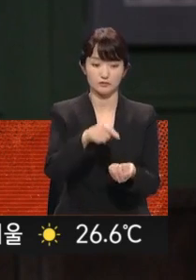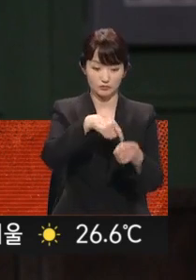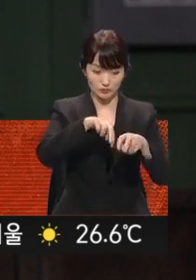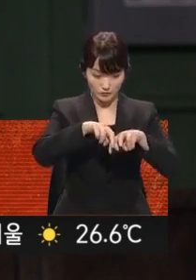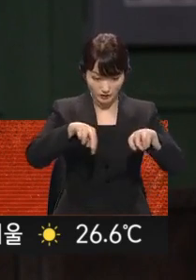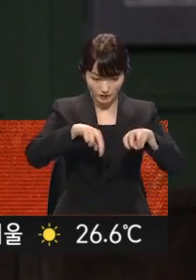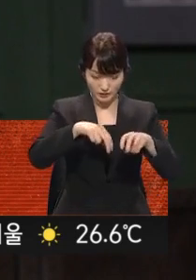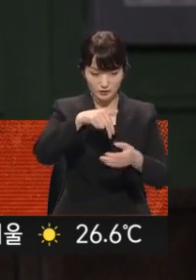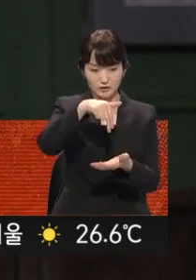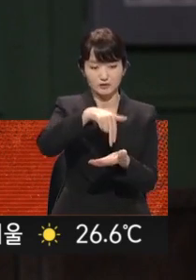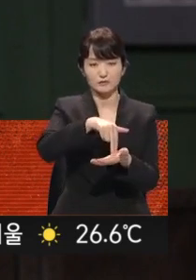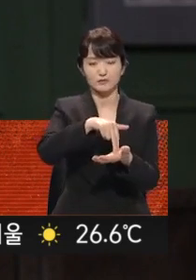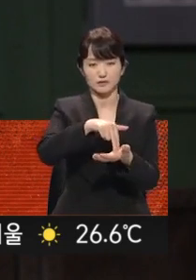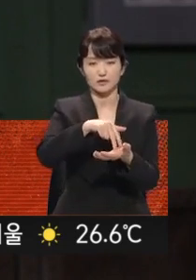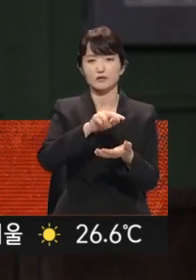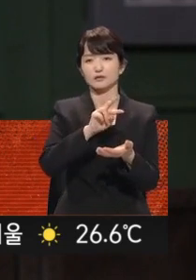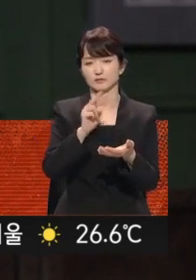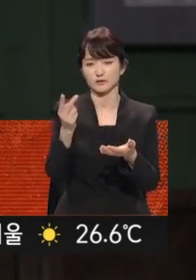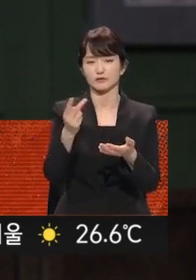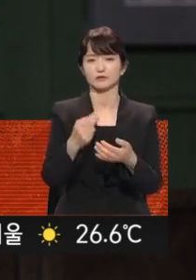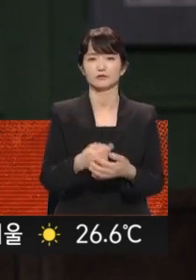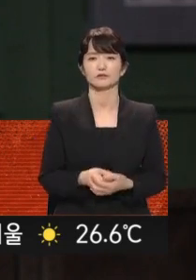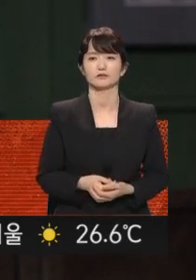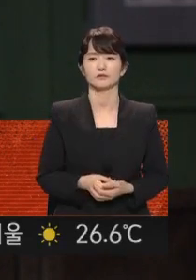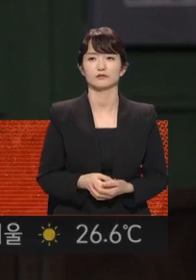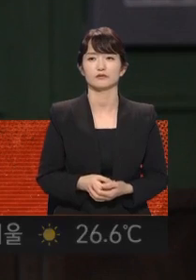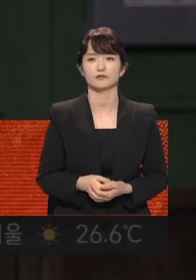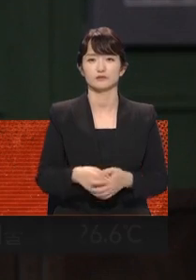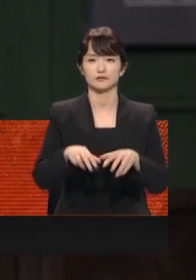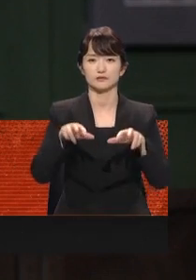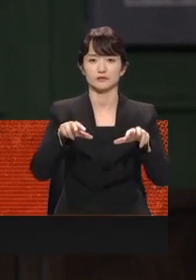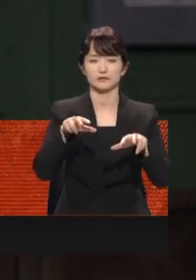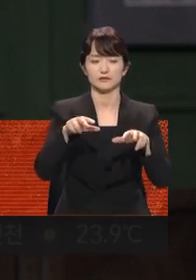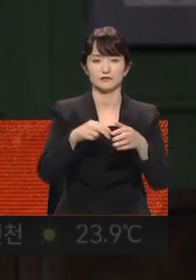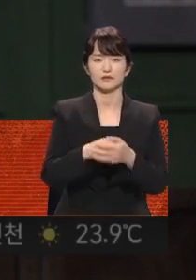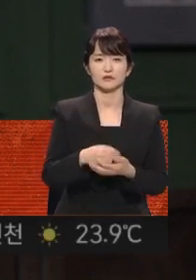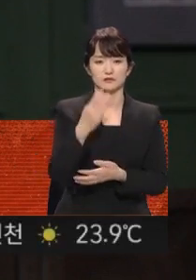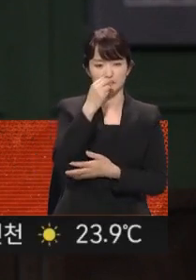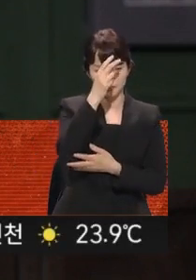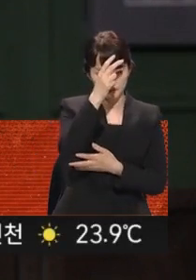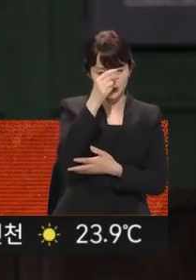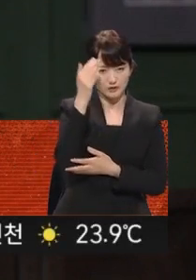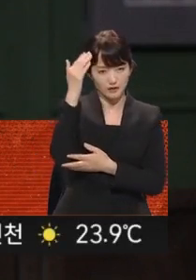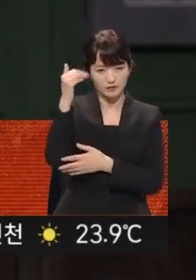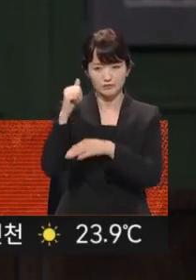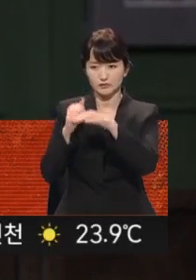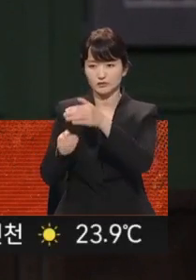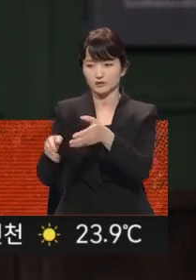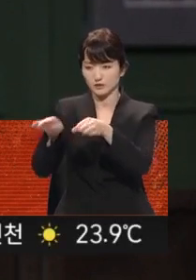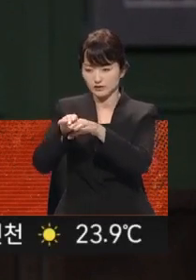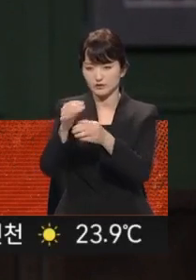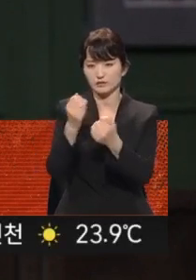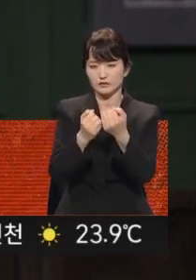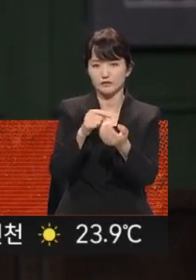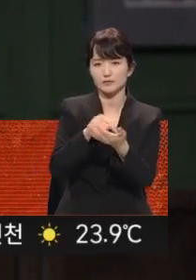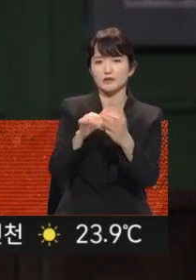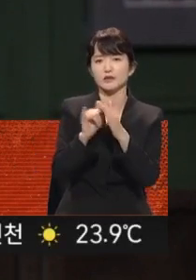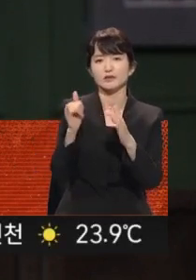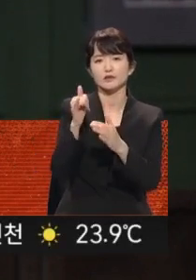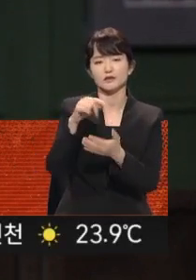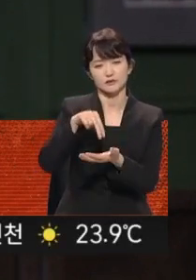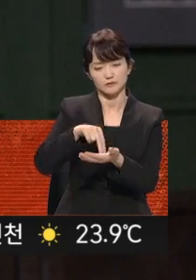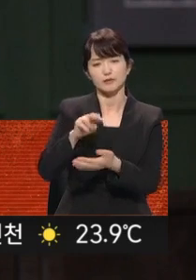하겠다고 입장을 바꿨다는 소식이 전해졌습니다 현지 사법당국 그리고 한국대사관의 설득 같은 것들로 유족이 마음을 바꾼 걸로 보입니다